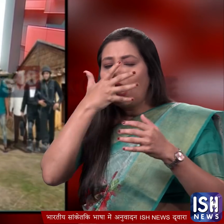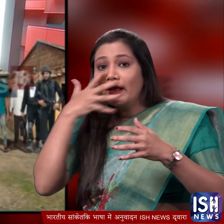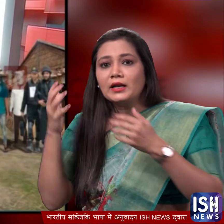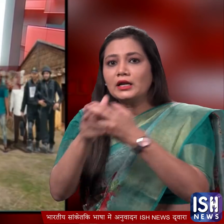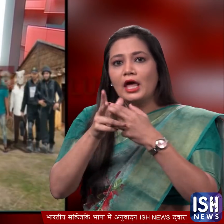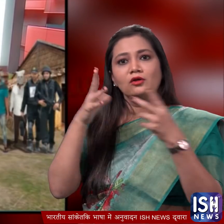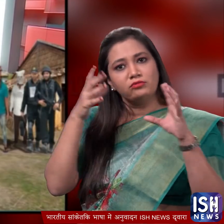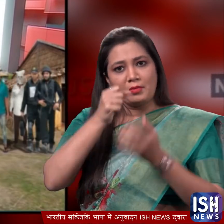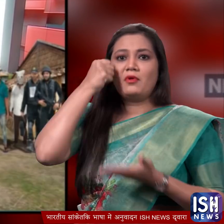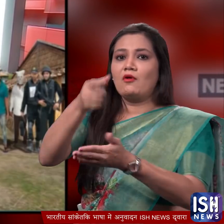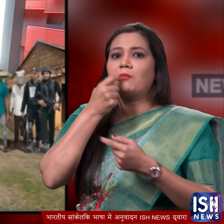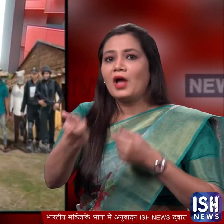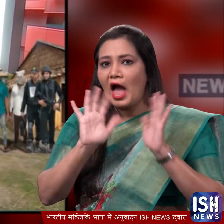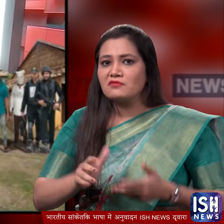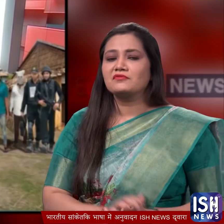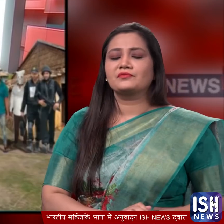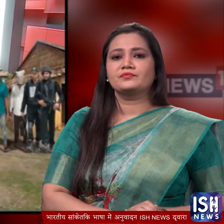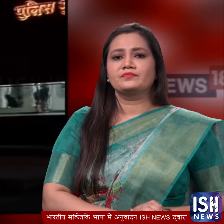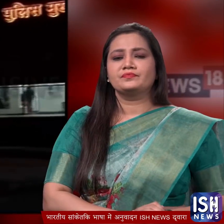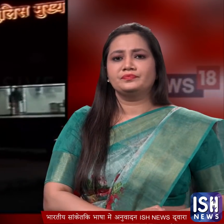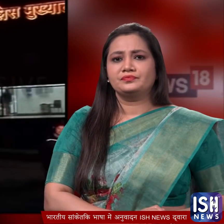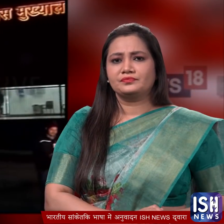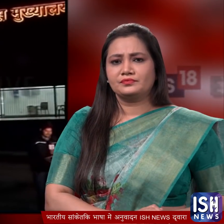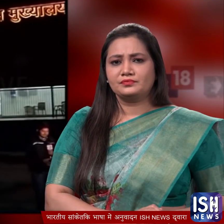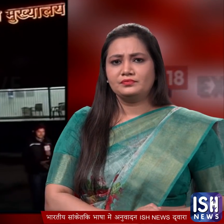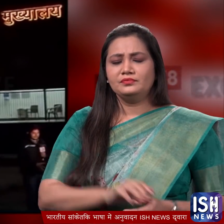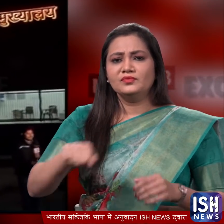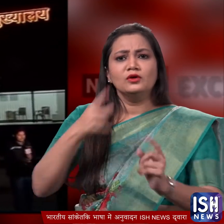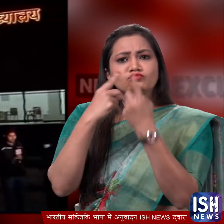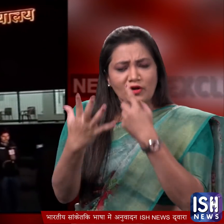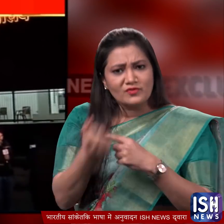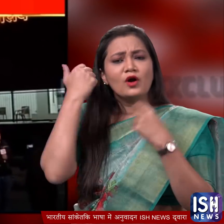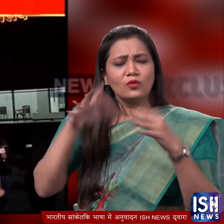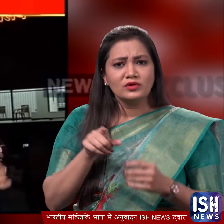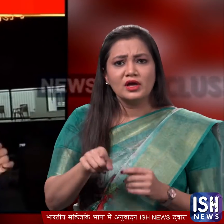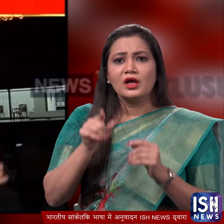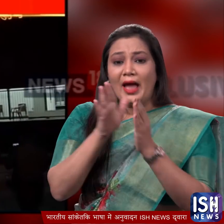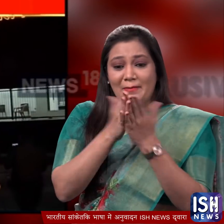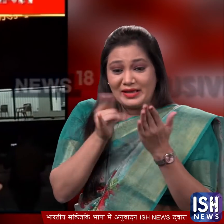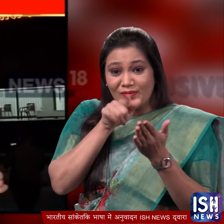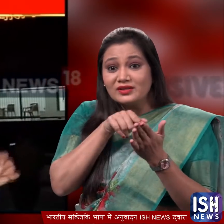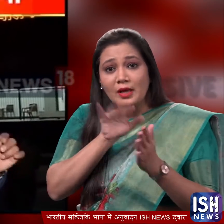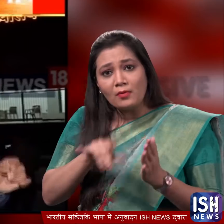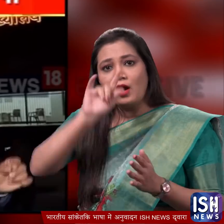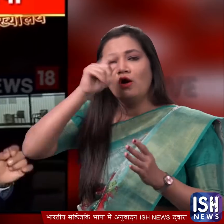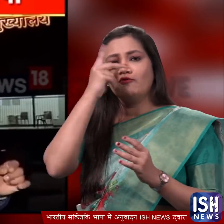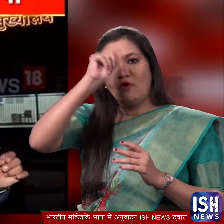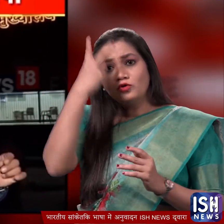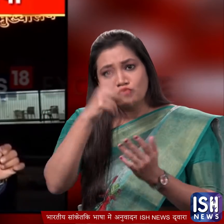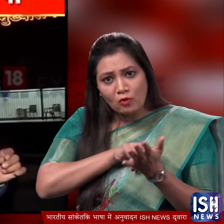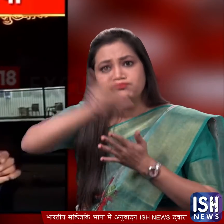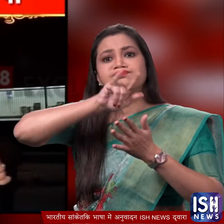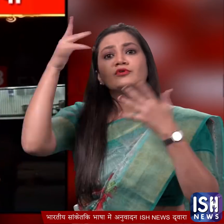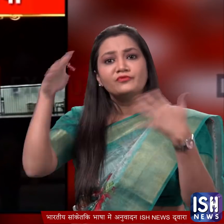मामला टेरर फंडिंग से भी जुड़ा हो सकता है। एटीएस के अभी तक पड़ताल में साफ हुआ है कि इसी पासपोर्ट पर उसने 2